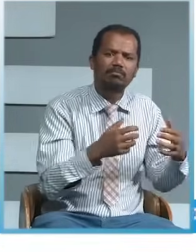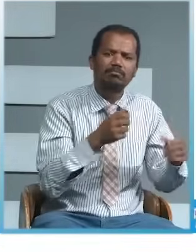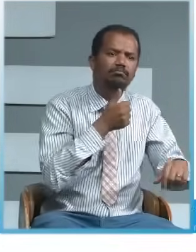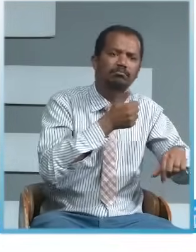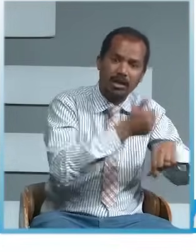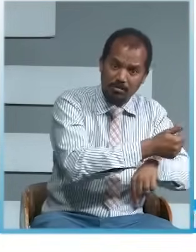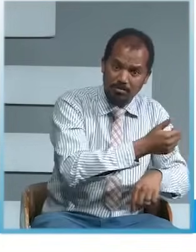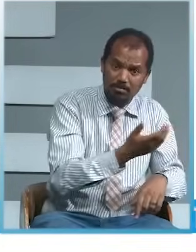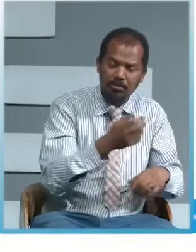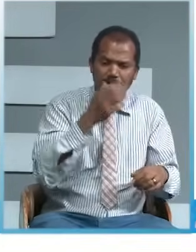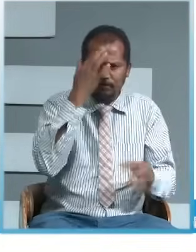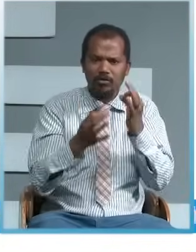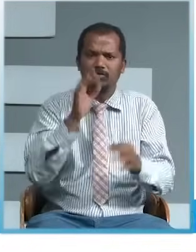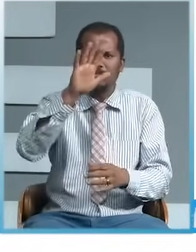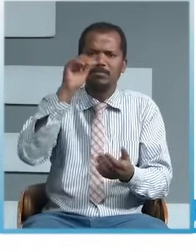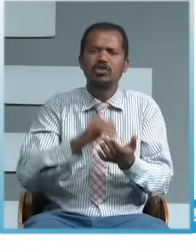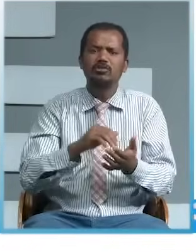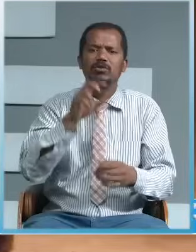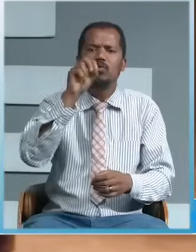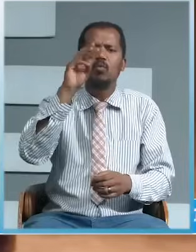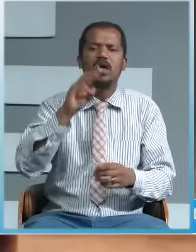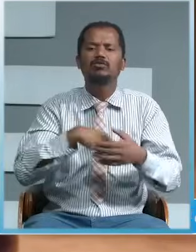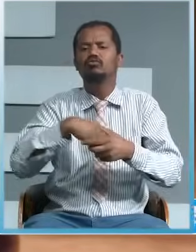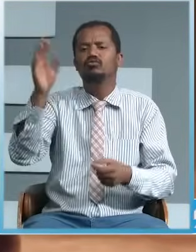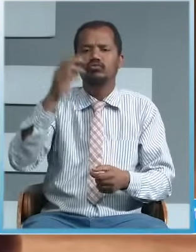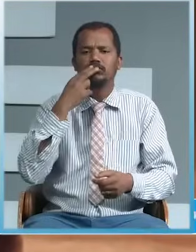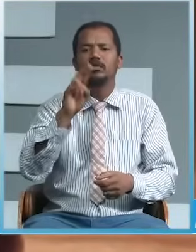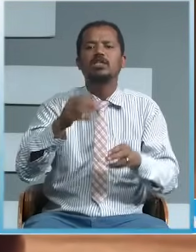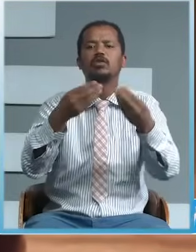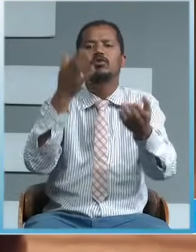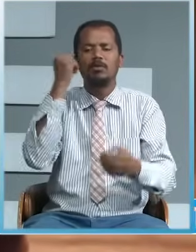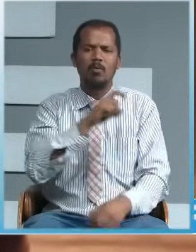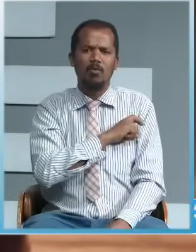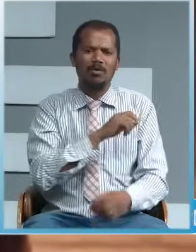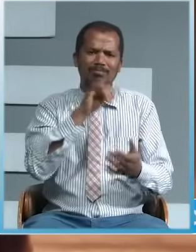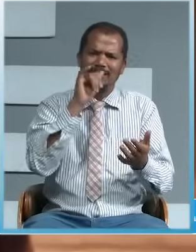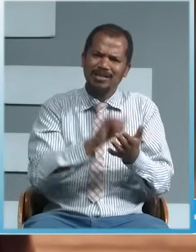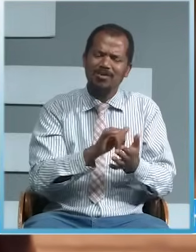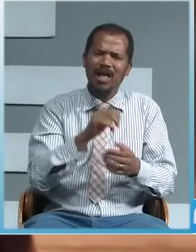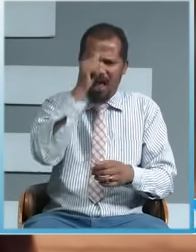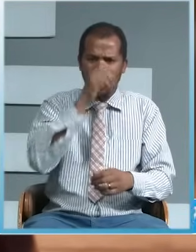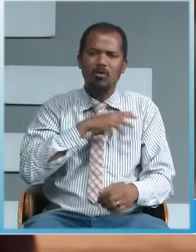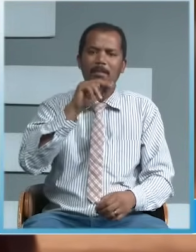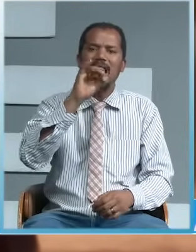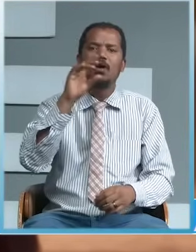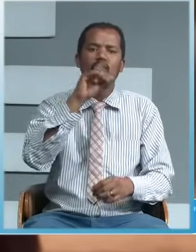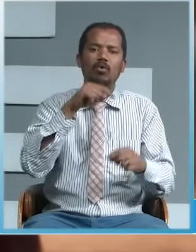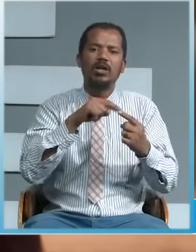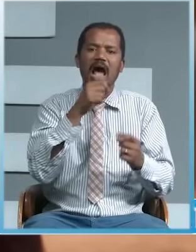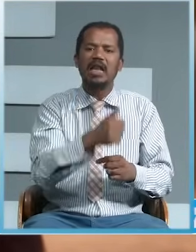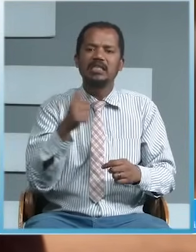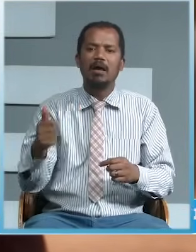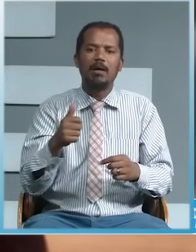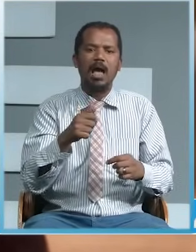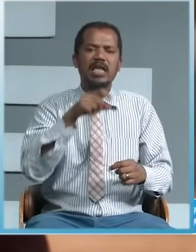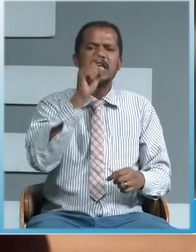ክስ ቢያቀርብባቸውም ችሎቱ በ5,000 ብር ዋስ እንዲወጡ ትዕዛዝ ሰጥቶ ነበር። ይሁን እንጂ ፖሊስ በዛ ዕለት አቶ መላኩን ወደ አዲስ አበባ